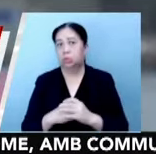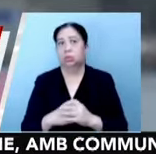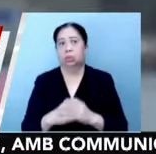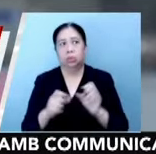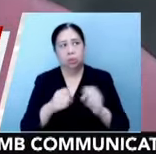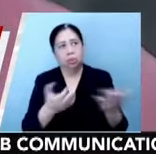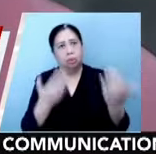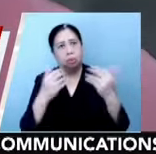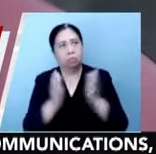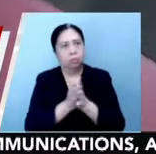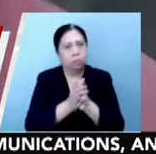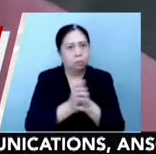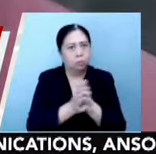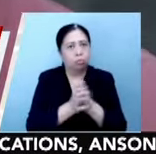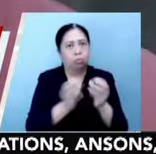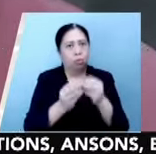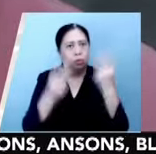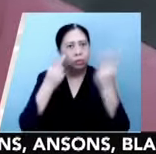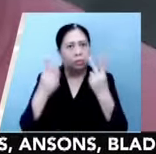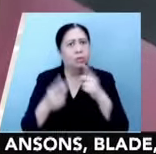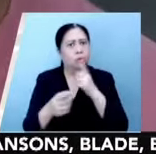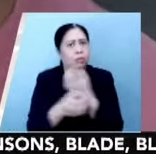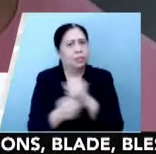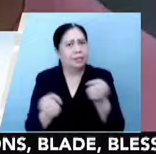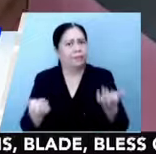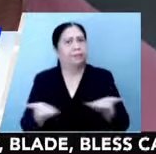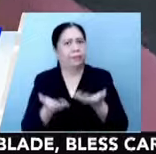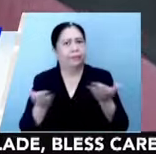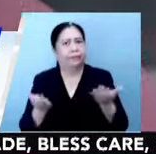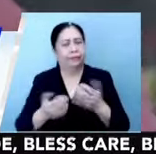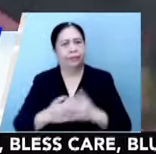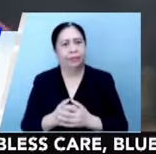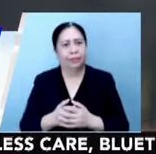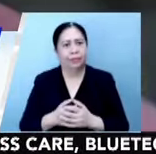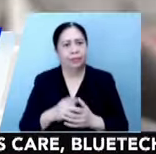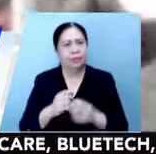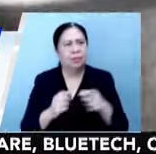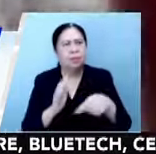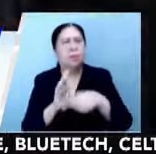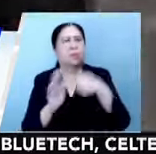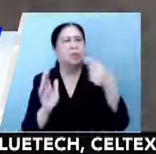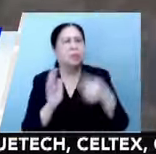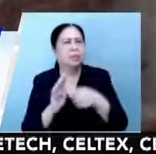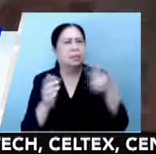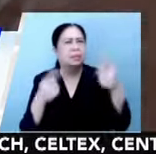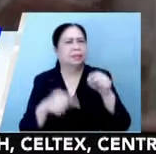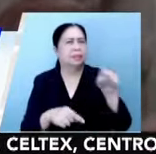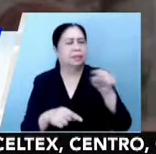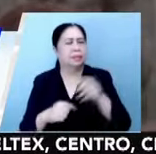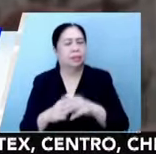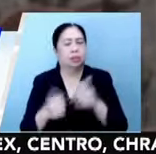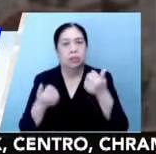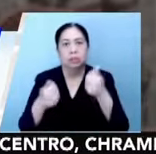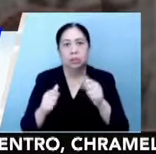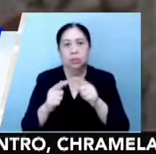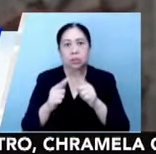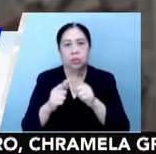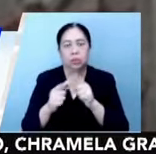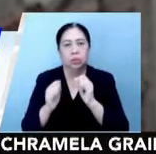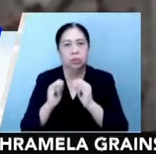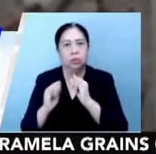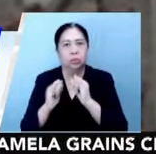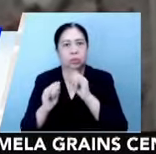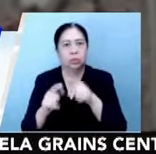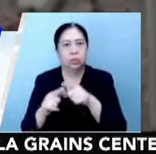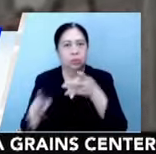sigla ng Binondo. Safe talaga dito. Talagang isolated lang talaga yan. Sinusubukan pa naming makuna ng pahayagang uploader